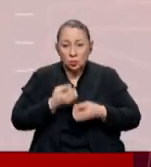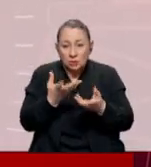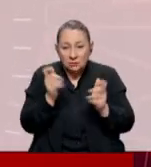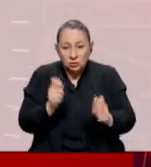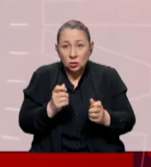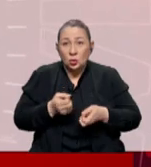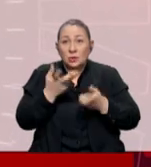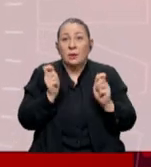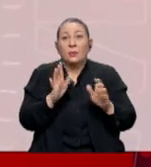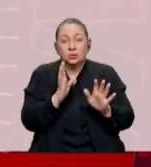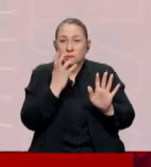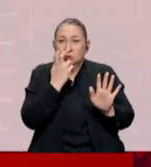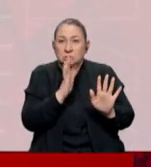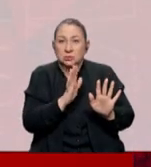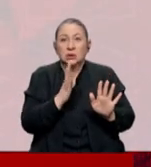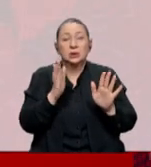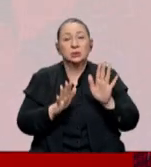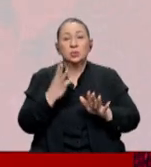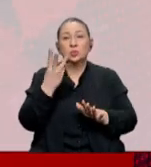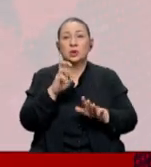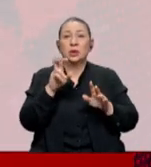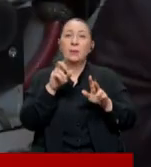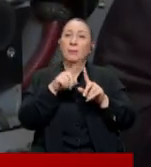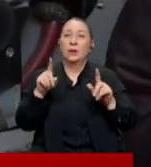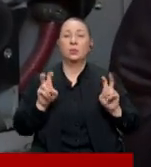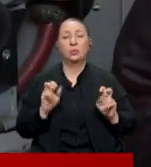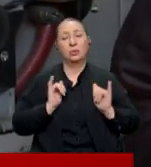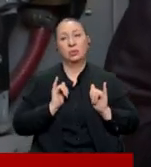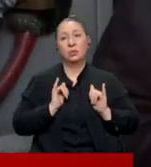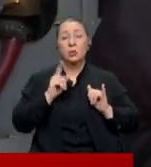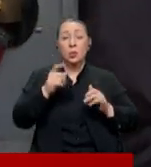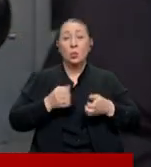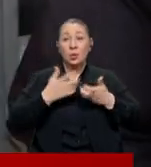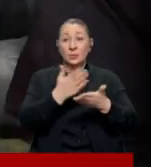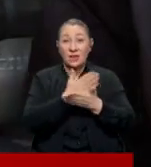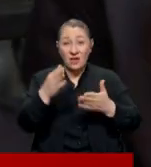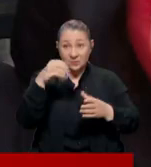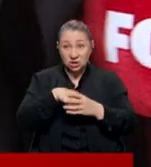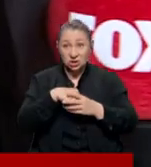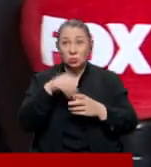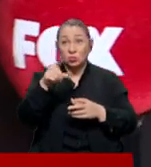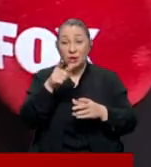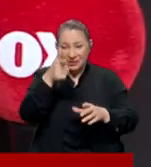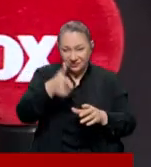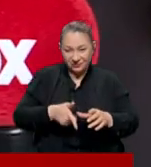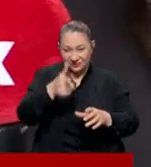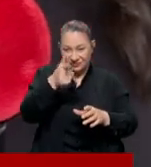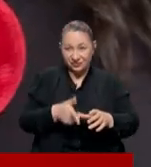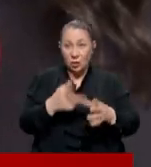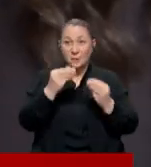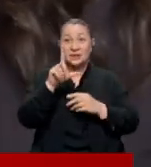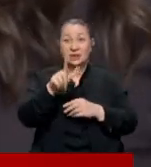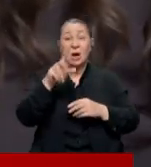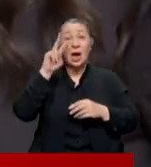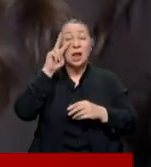yapacağız? Üretim yapamıyoruz zaten. Yaklaşık 3 aydan beri oturuyoruz. Bu işletmede üretimin devam edebilmesi için bu kaynak telinin kullanılması